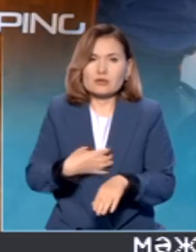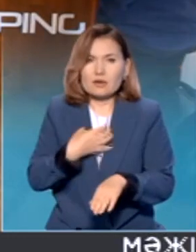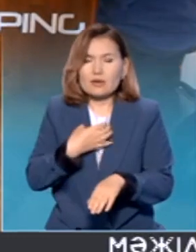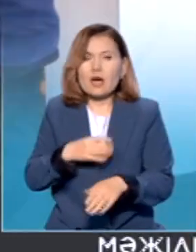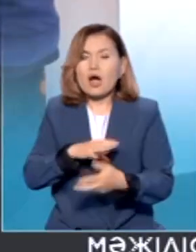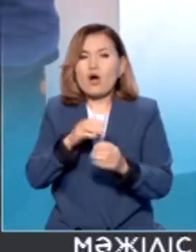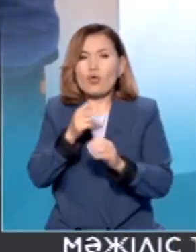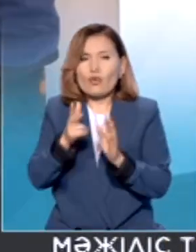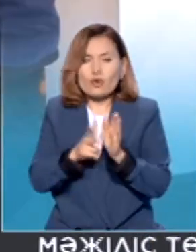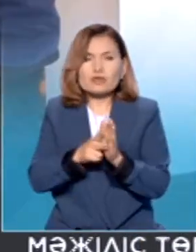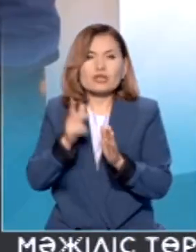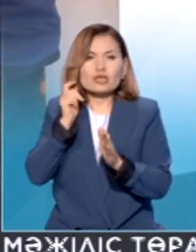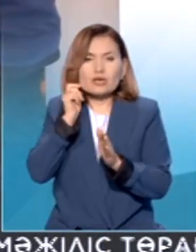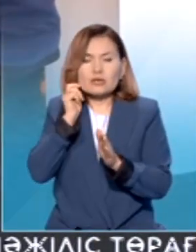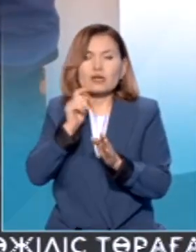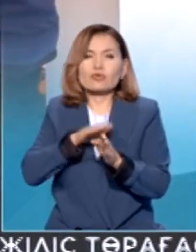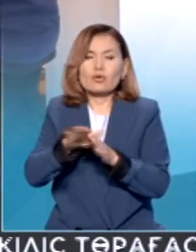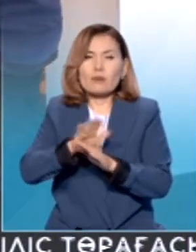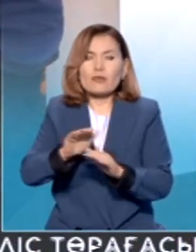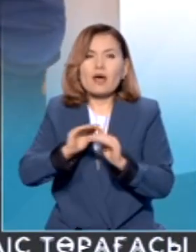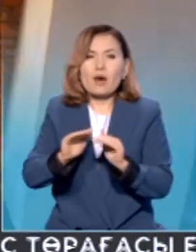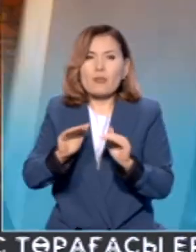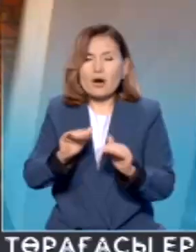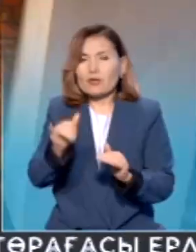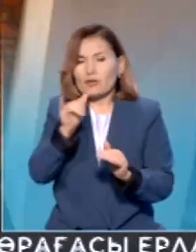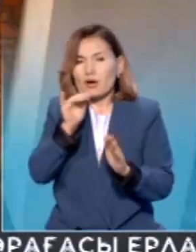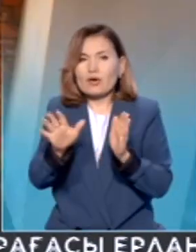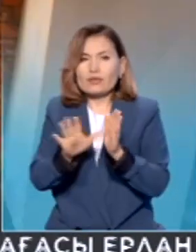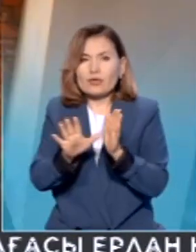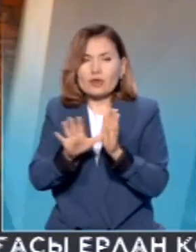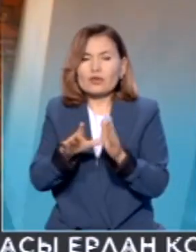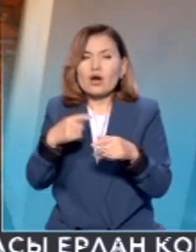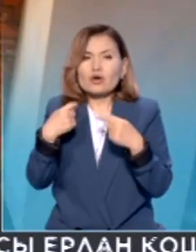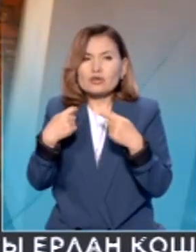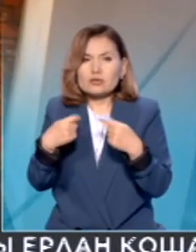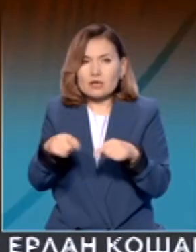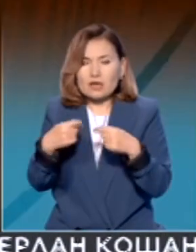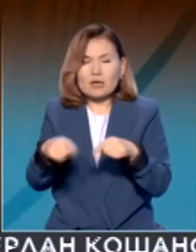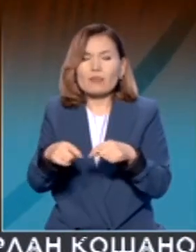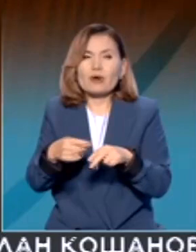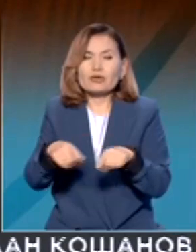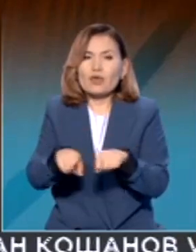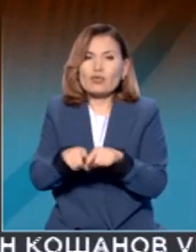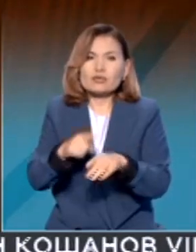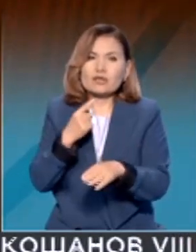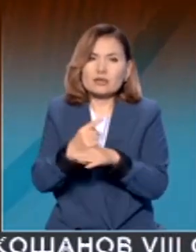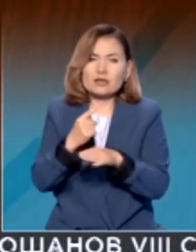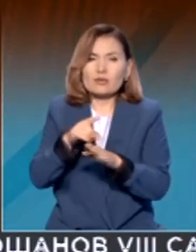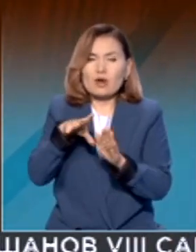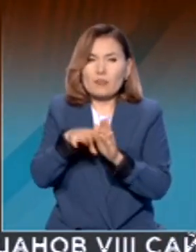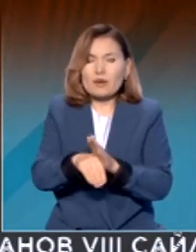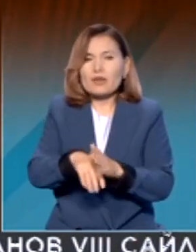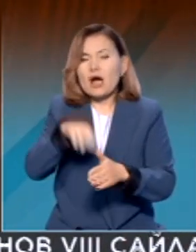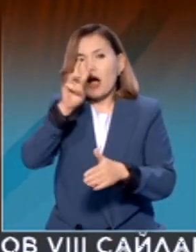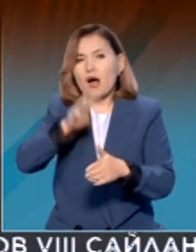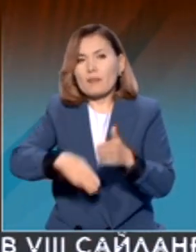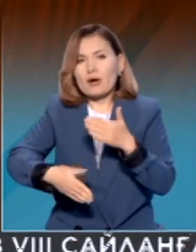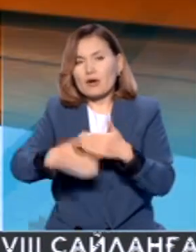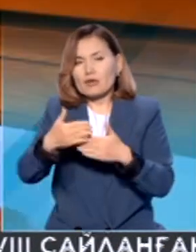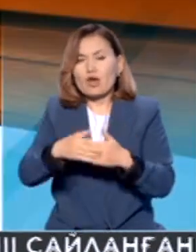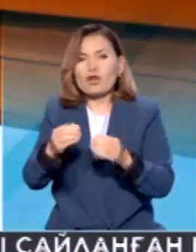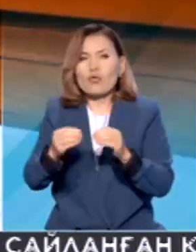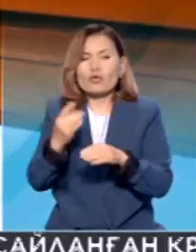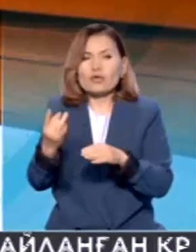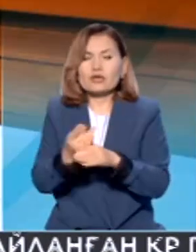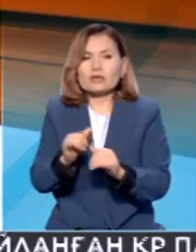сәйкес 18 жасқа толмағандарға никотинсіз вейптер сатуға тыйым салынбақ. Заңнан аттағандарға салынатын айыппұл көлемі 10 есе